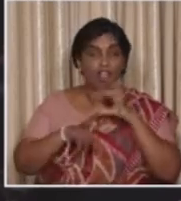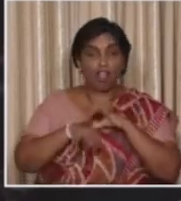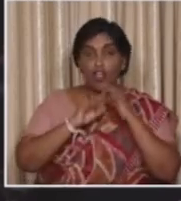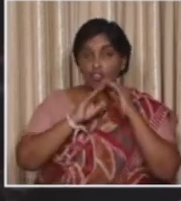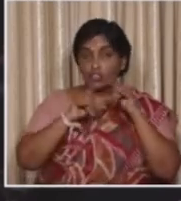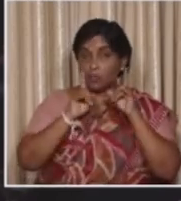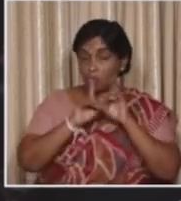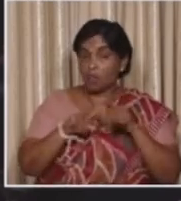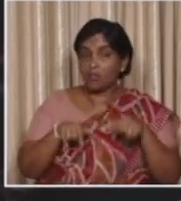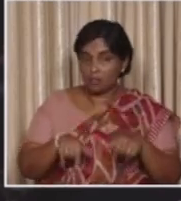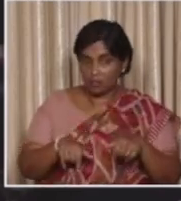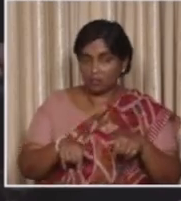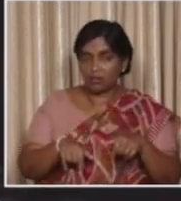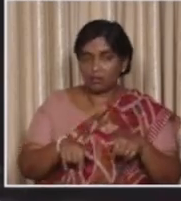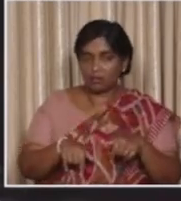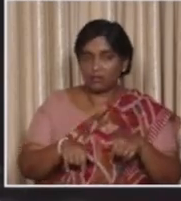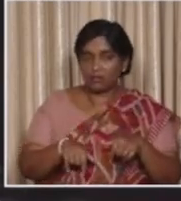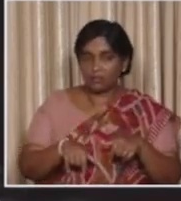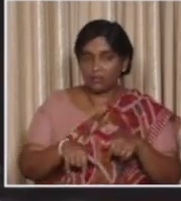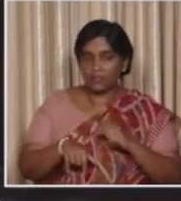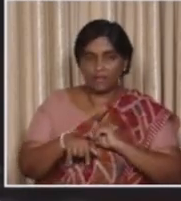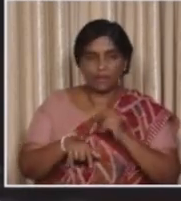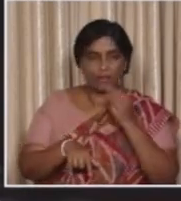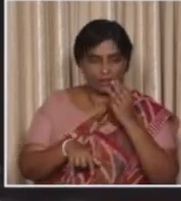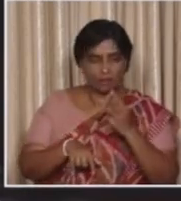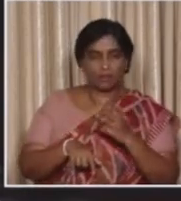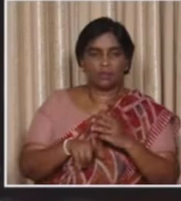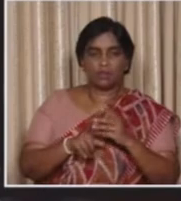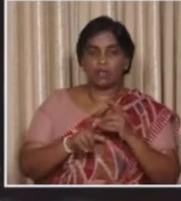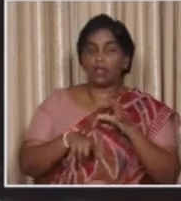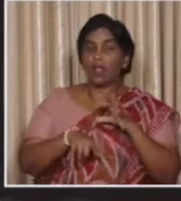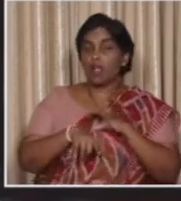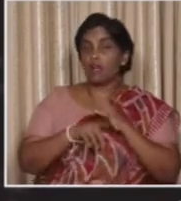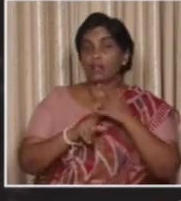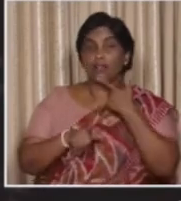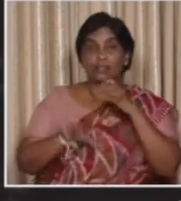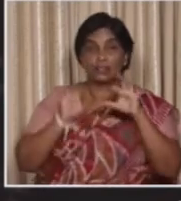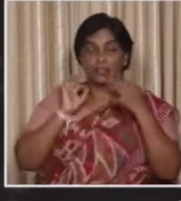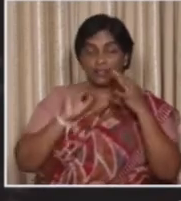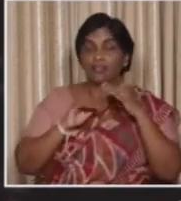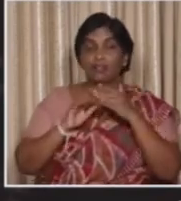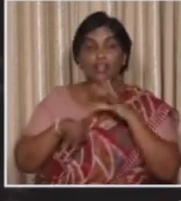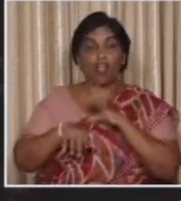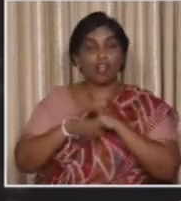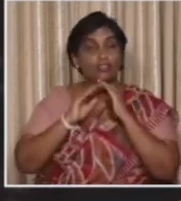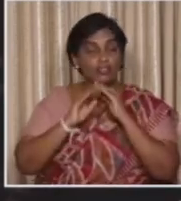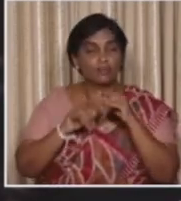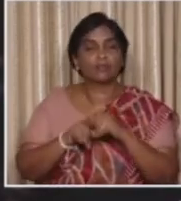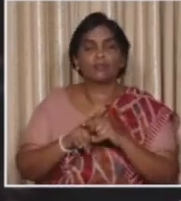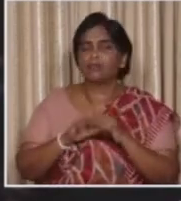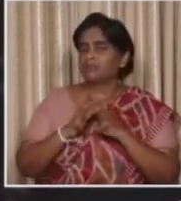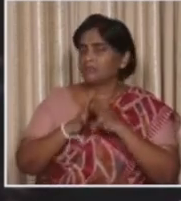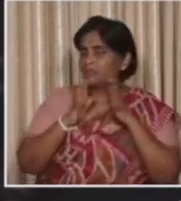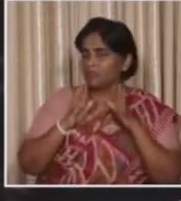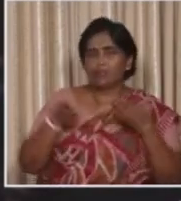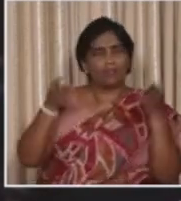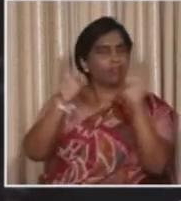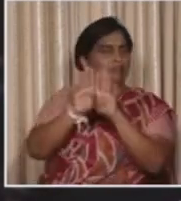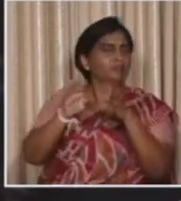තියෙනවා. ගරු මන්ත්‍රීතුමා තමයි නිතු තුනක කාලේ වතු ඩිස්පෙන්සරි වල ඇත්තරම ගත්තොත් අද ඒවා ගොඩක් ඒවා